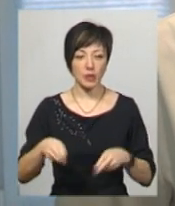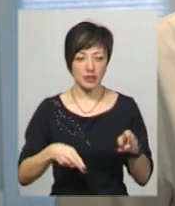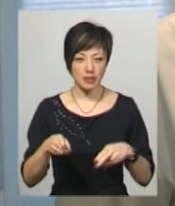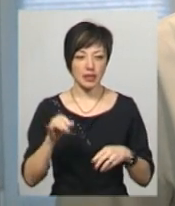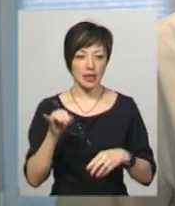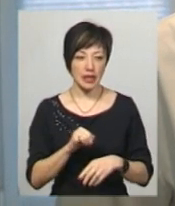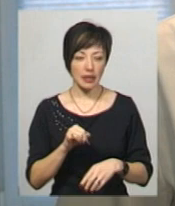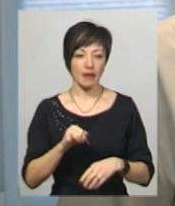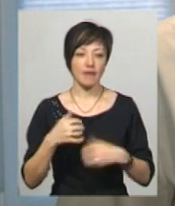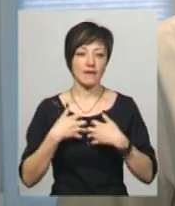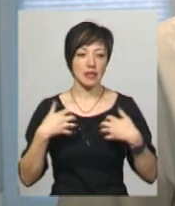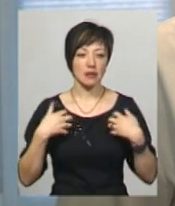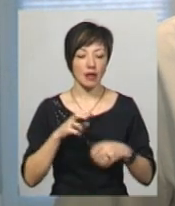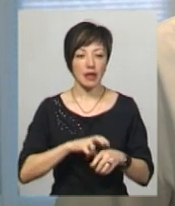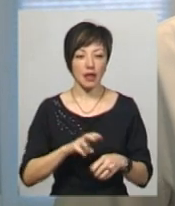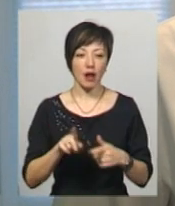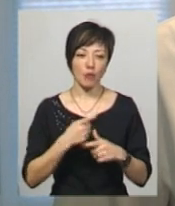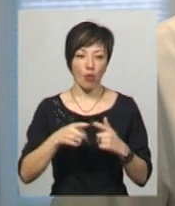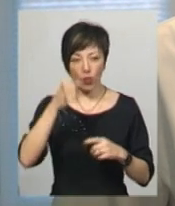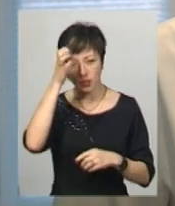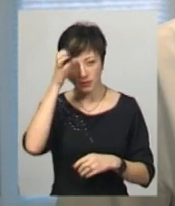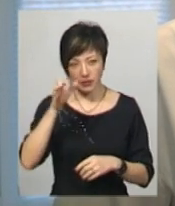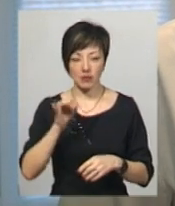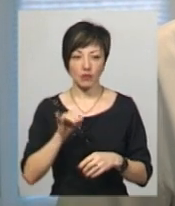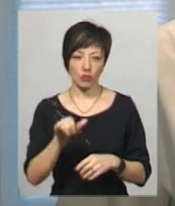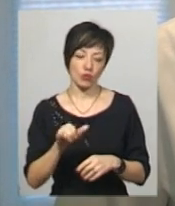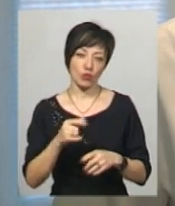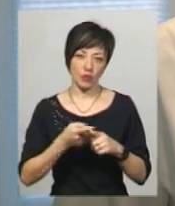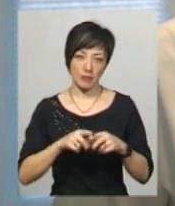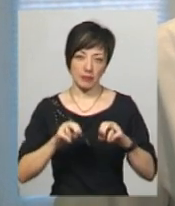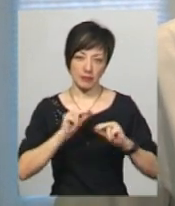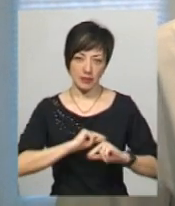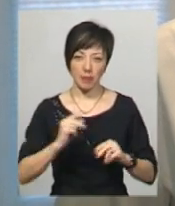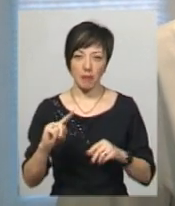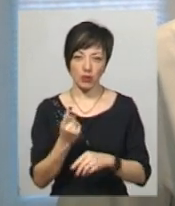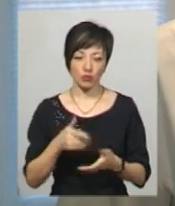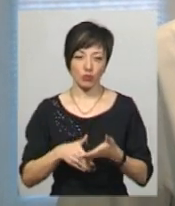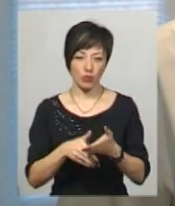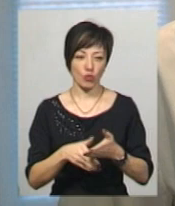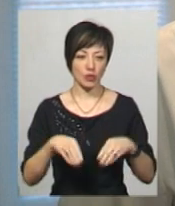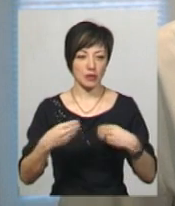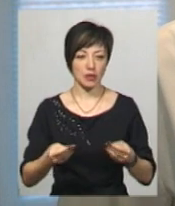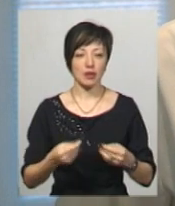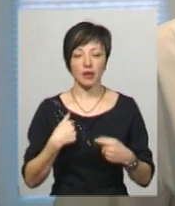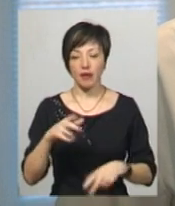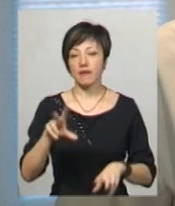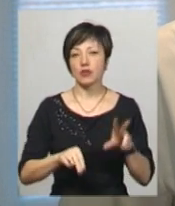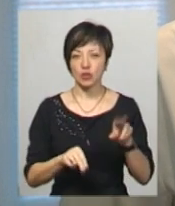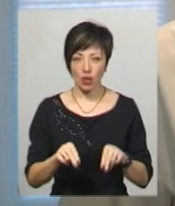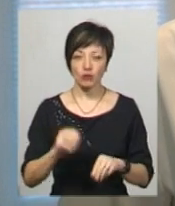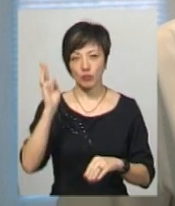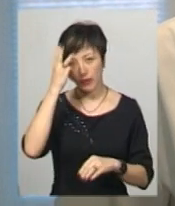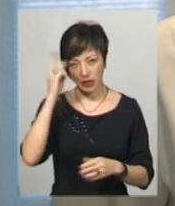і ветеринарний лікар, чи освіта ветеринарна в кінологу для того, щоб надати першу необхідну допомогу. Я вважаю, що